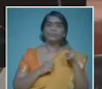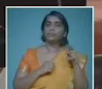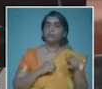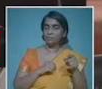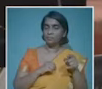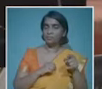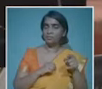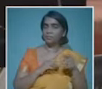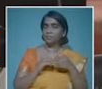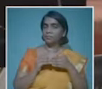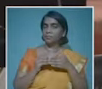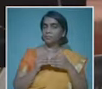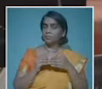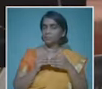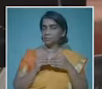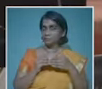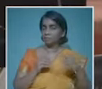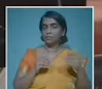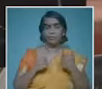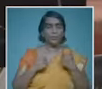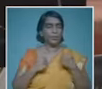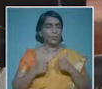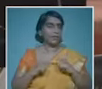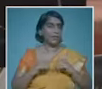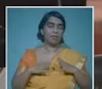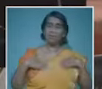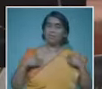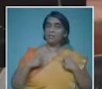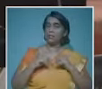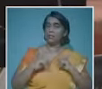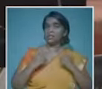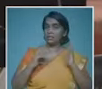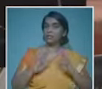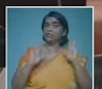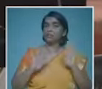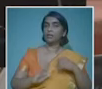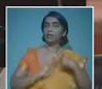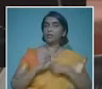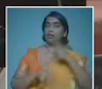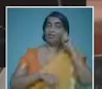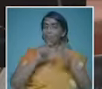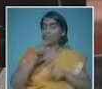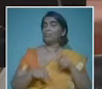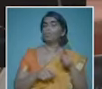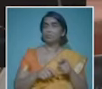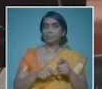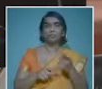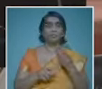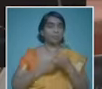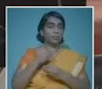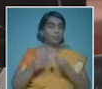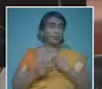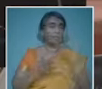நாடும் மக்களும் உங்கள் முட்டாள்தனமான முதலீடுகளால் நடுத்தறிவில் நிற்கின்றார்கள். கப்பல் வராத துறைமுகம், விமானம்